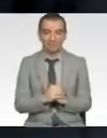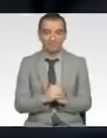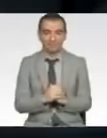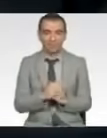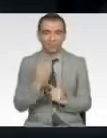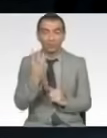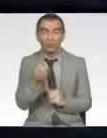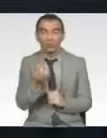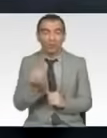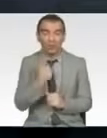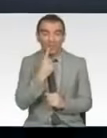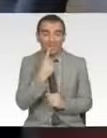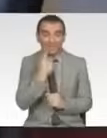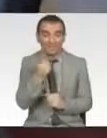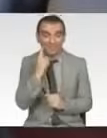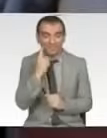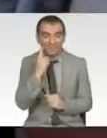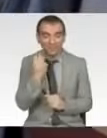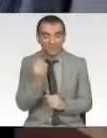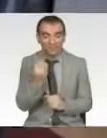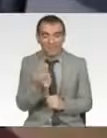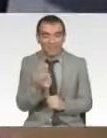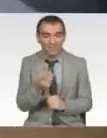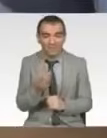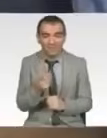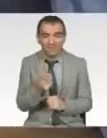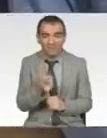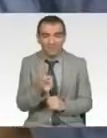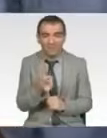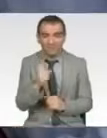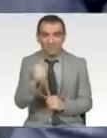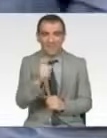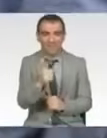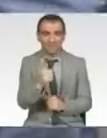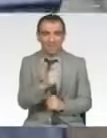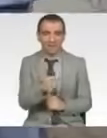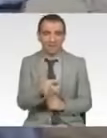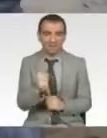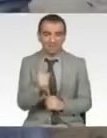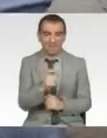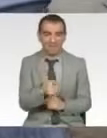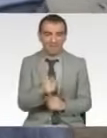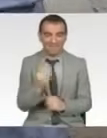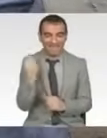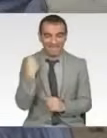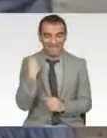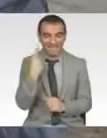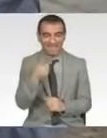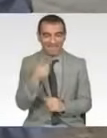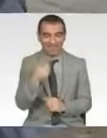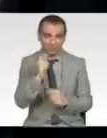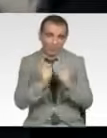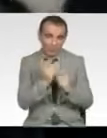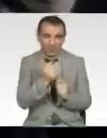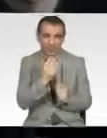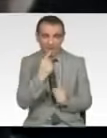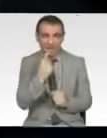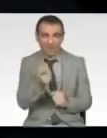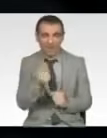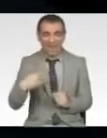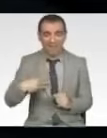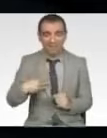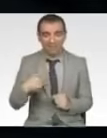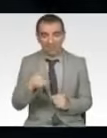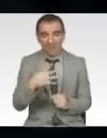Ama çok tatlı, gerçekten çok tatlı ya. Ne, kaç aylık bu şimdi? Bu bir aylık. Bir aylık daha, çok bir yeni. Aylık. Emiyor daha bu. Emiyor. Şimdi bunu